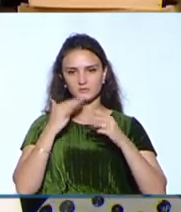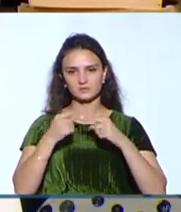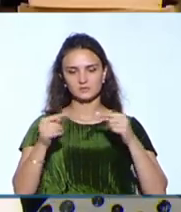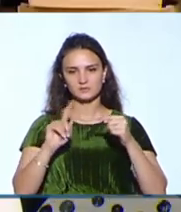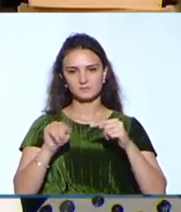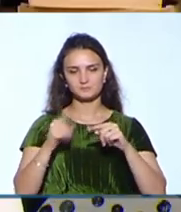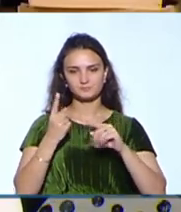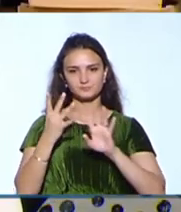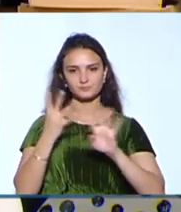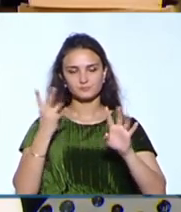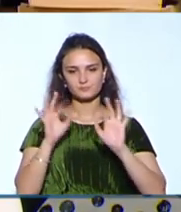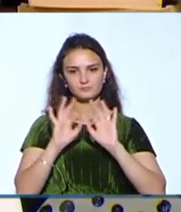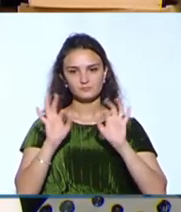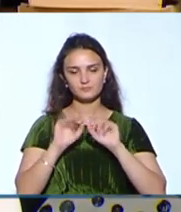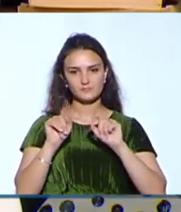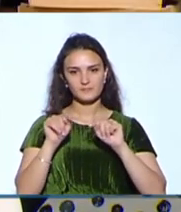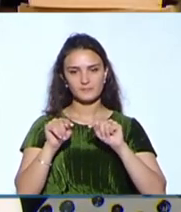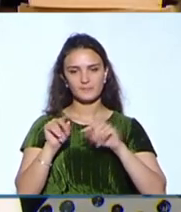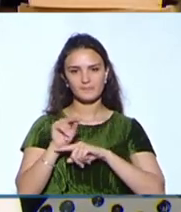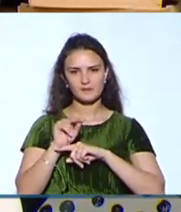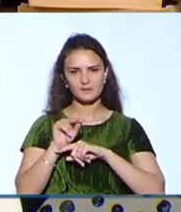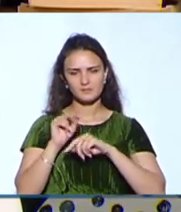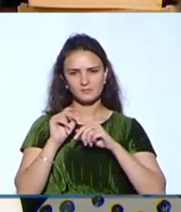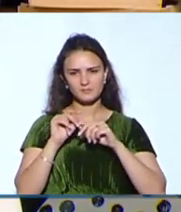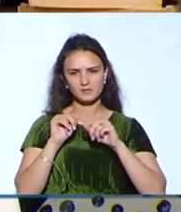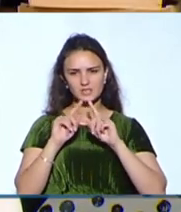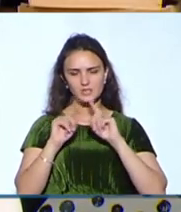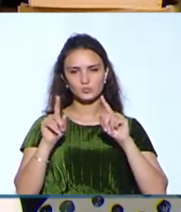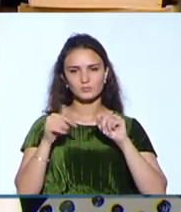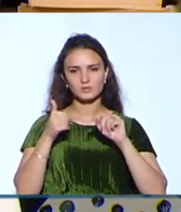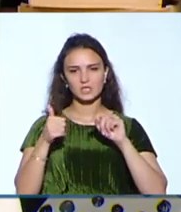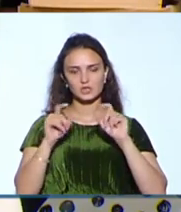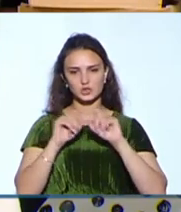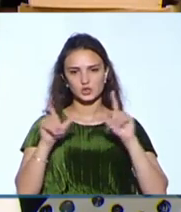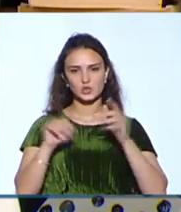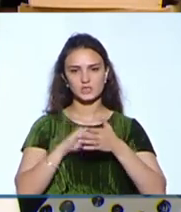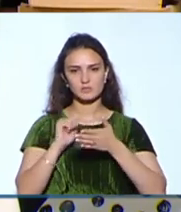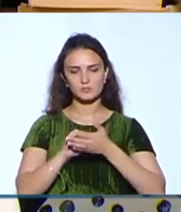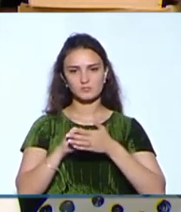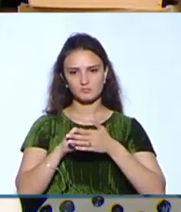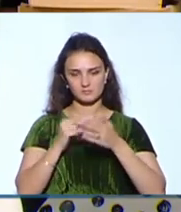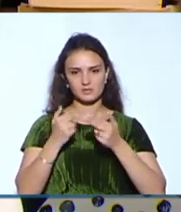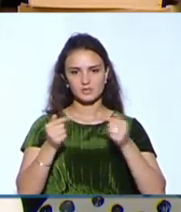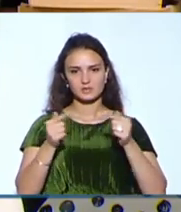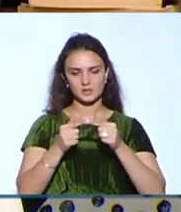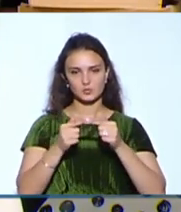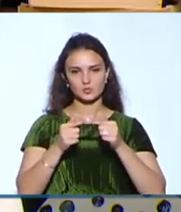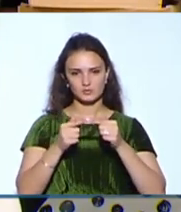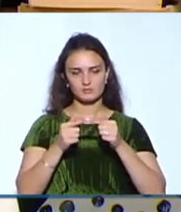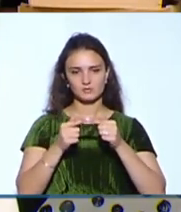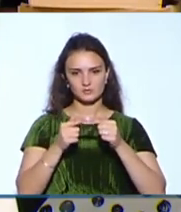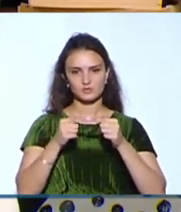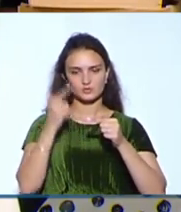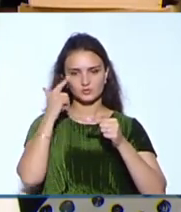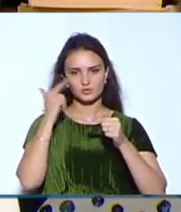რამ. პირველ რიგში უნდა აღნიშნოთ, რომ დიპლომები, მით უმეტეს განსაკუთრებით კარგი სკოლის დიპლომები, ნამდვილად ადასტურებს ცოდნას